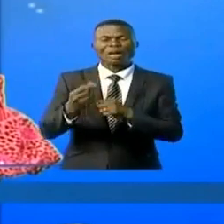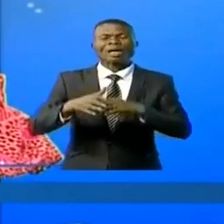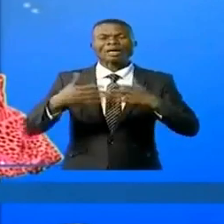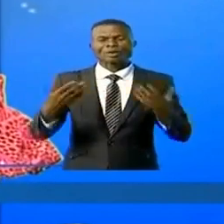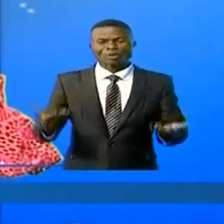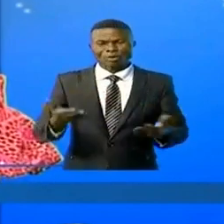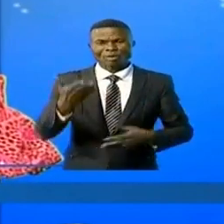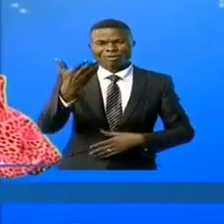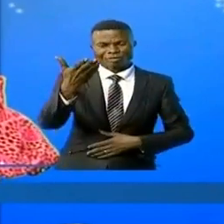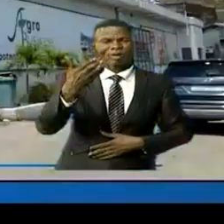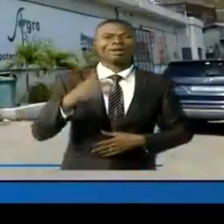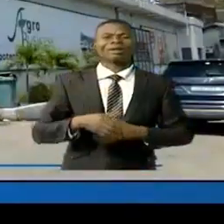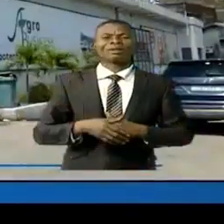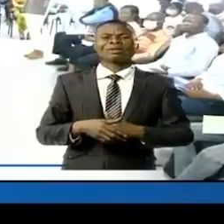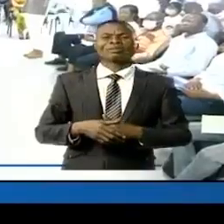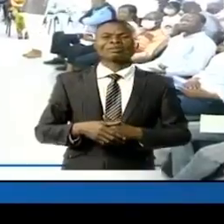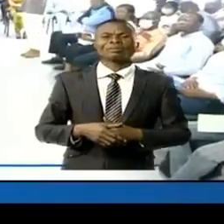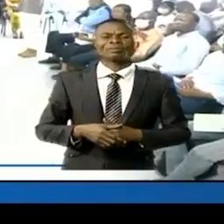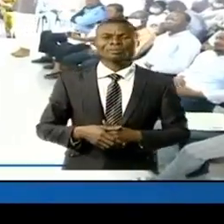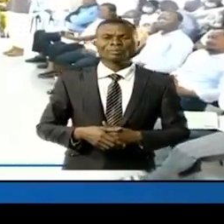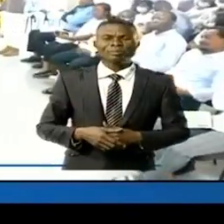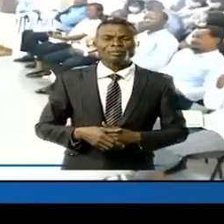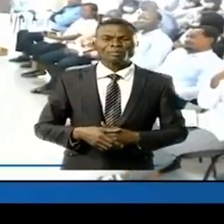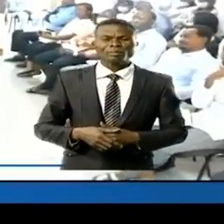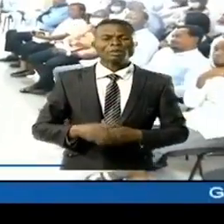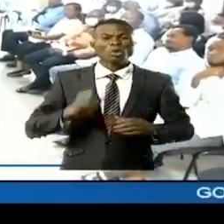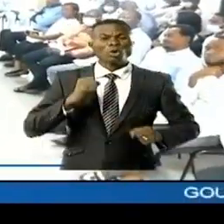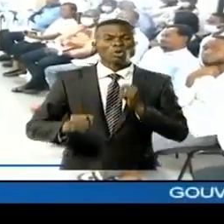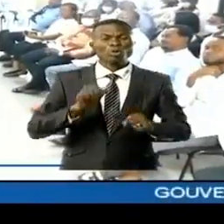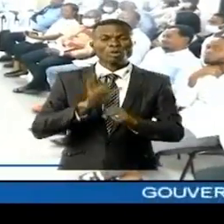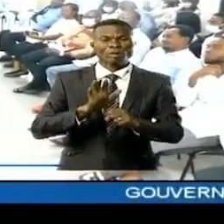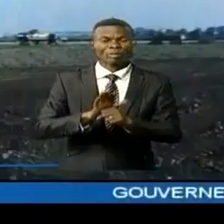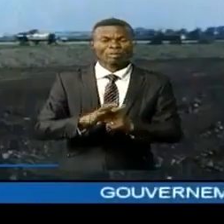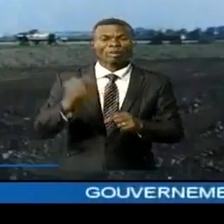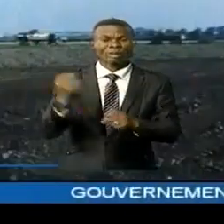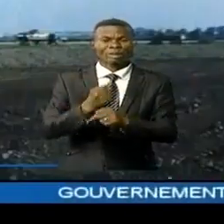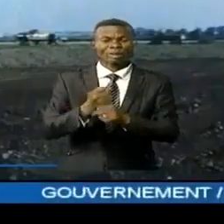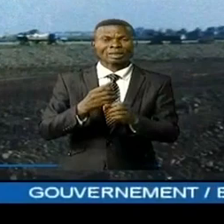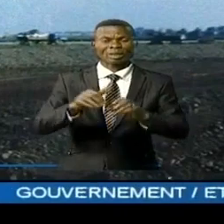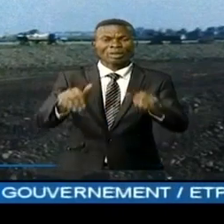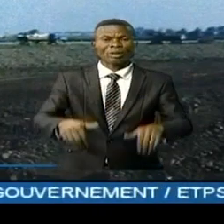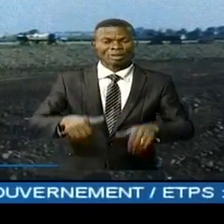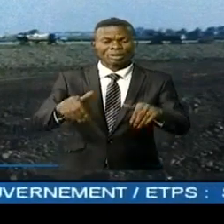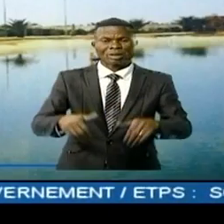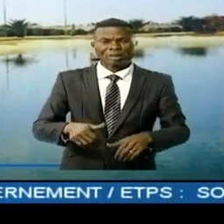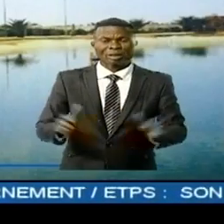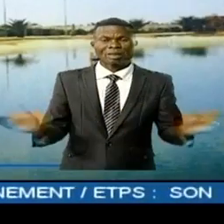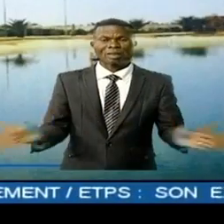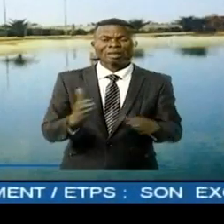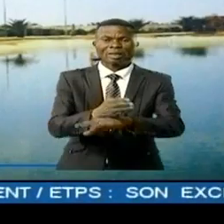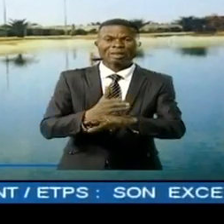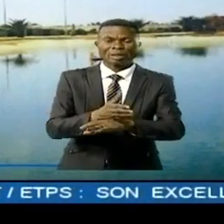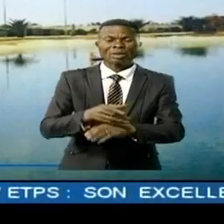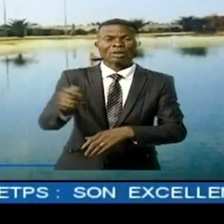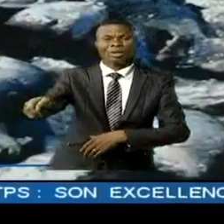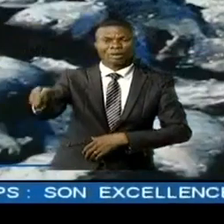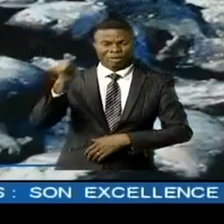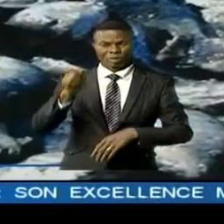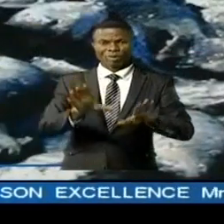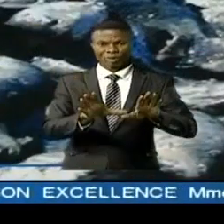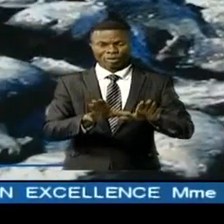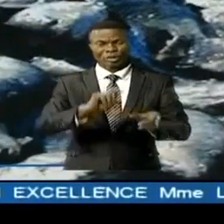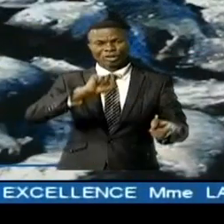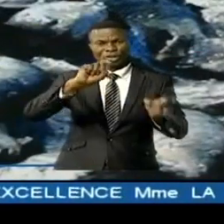contraire tennis ils sont très actifs dans la production agricole et les vaches pisciculture ou dans la